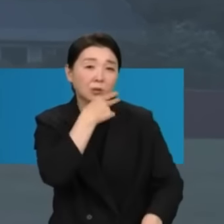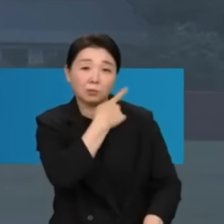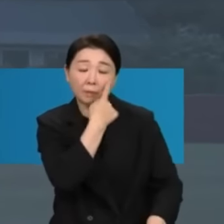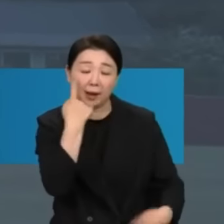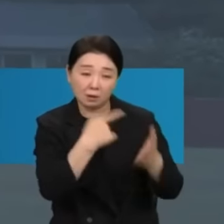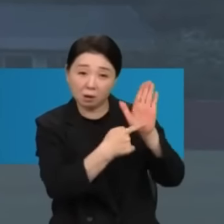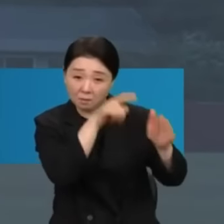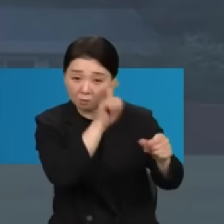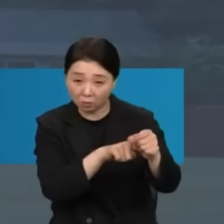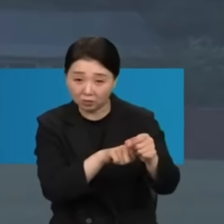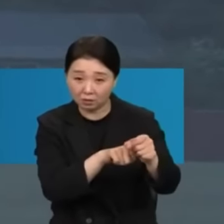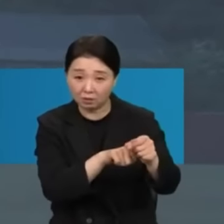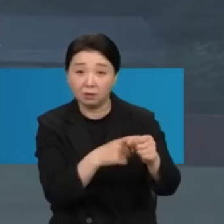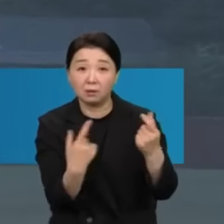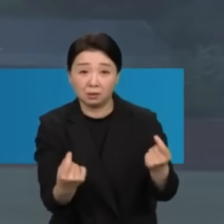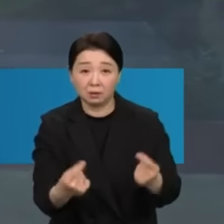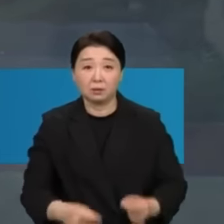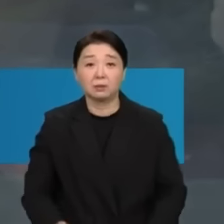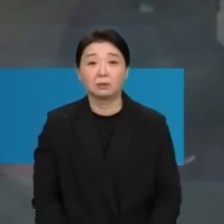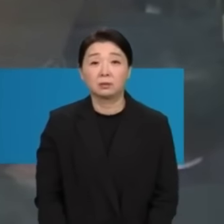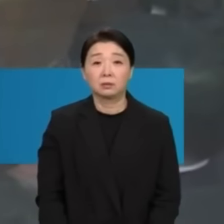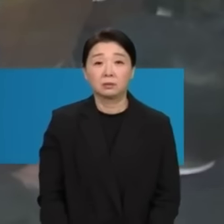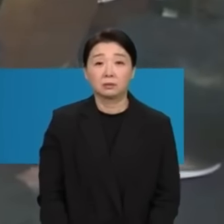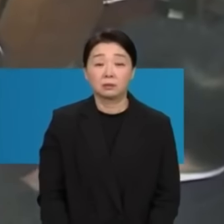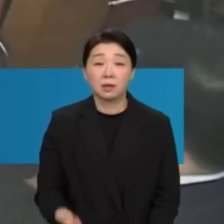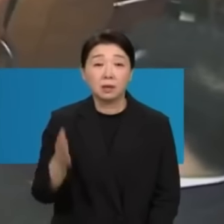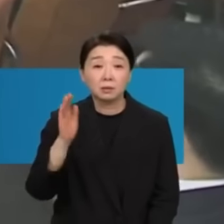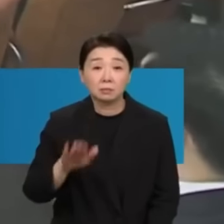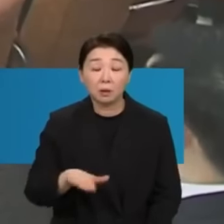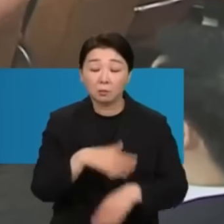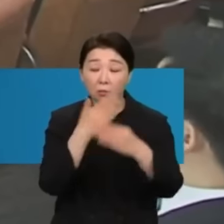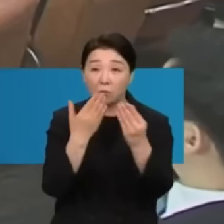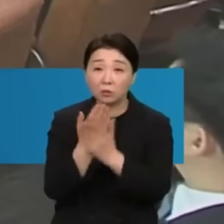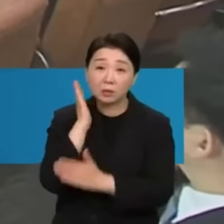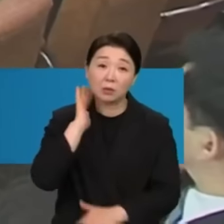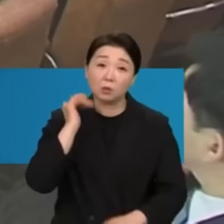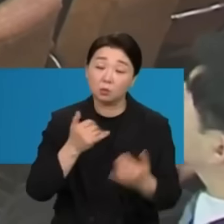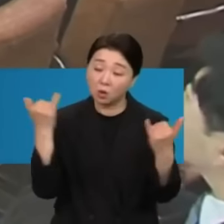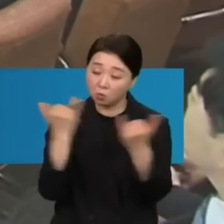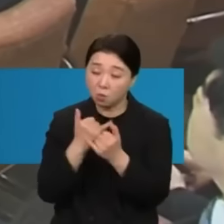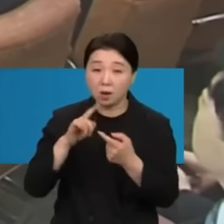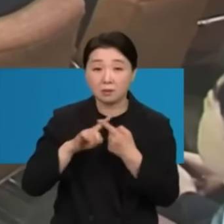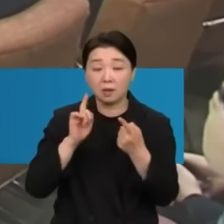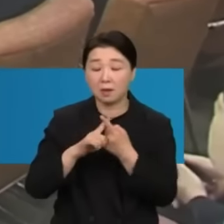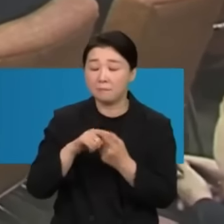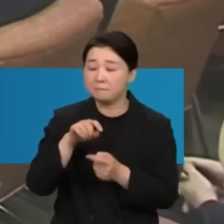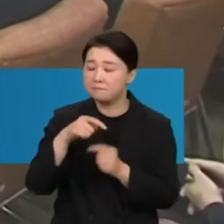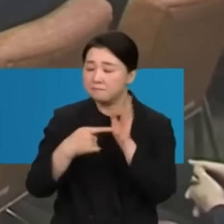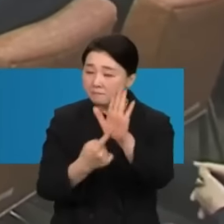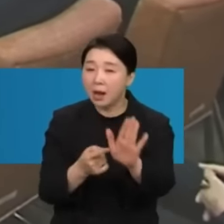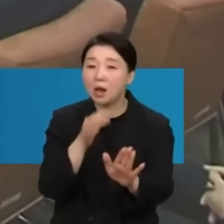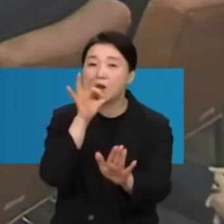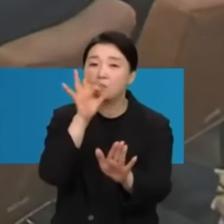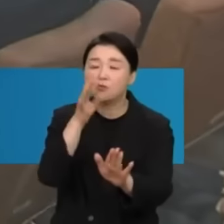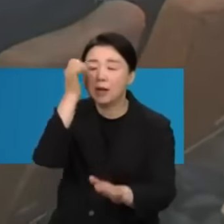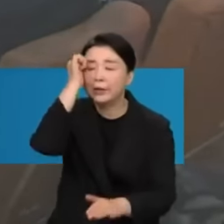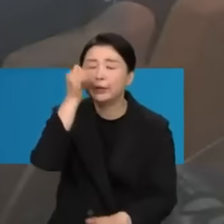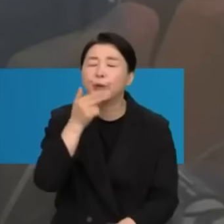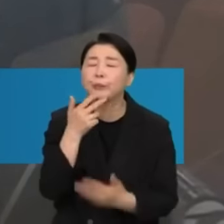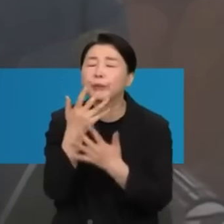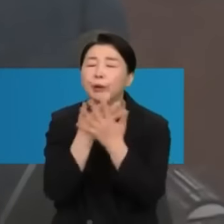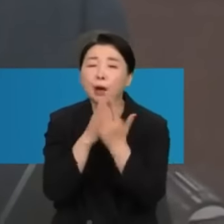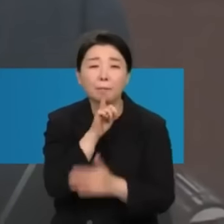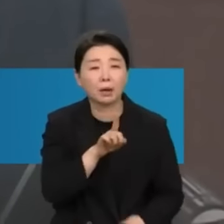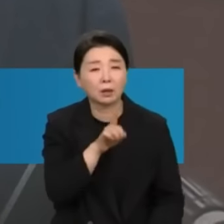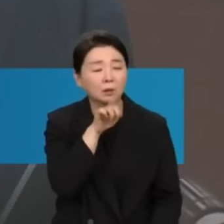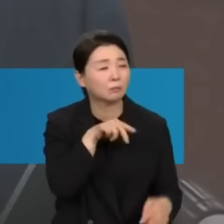게 청문회의 핵심 쟁점이었습니다. 그런데 모두들 대통령과의 통화에 대해 밝힐 수 없다, 기억이 안 난다,